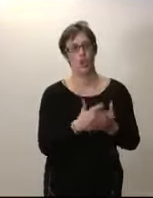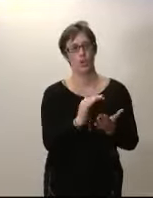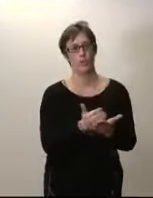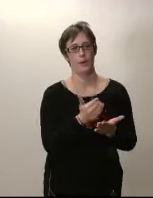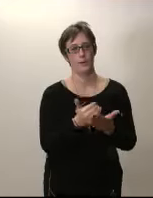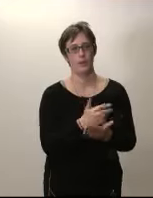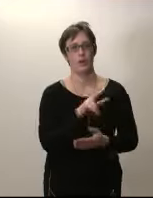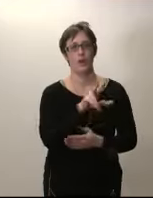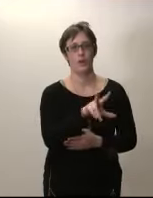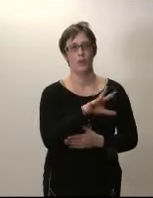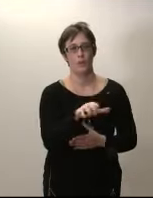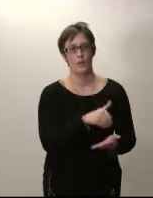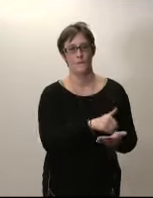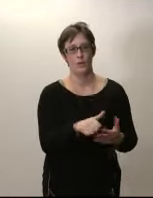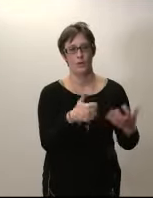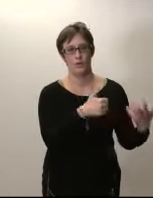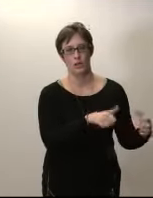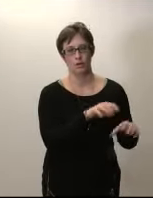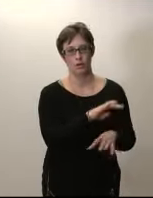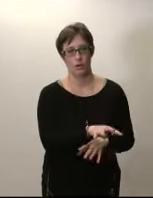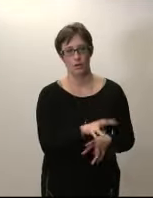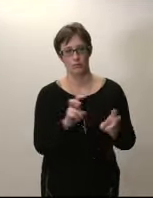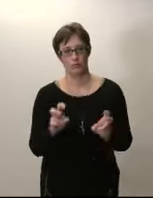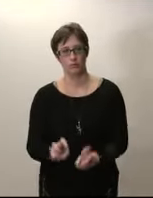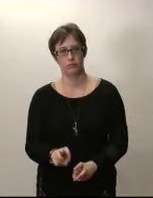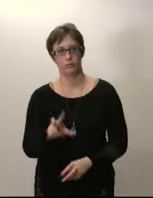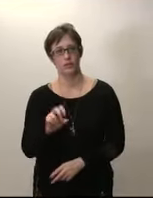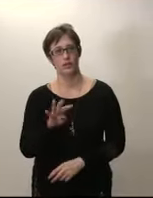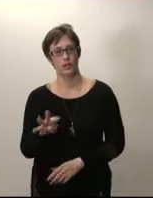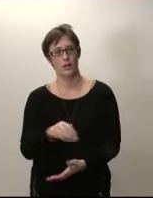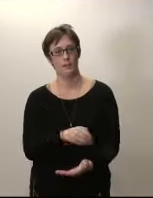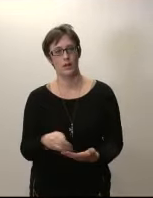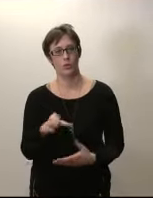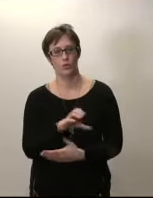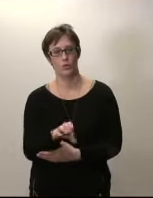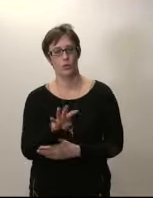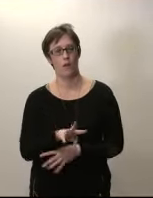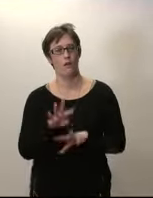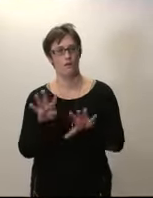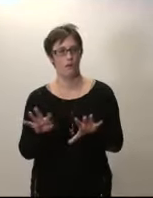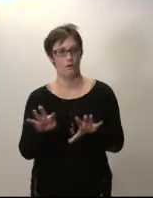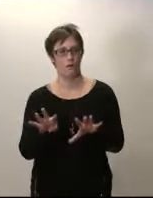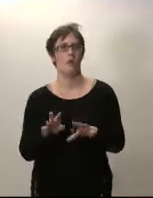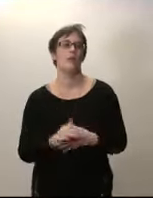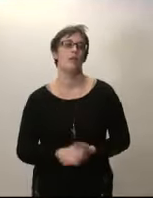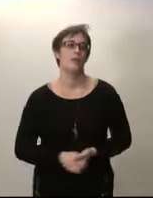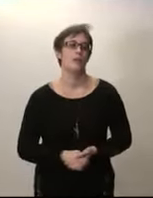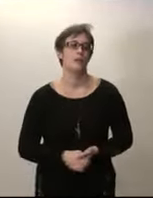de 35 604 à 34 149. Bon, cette baisse-là comporte